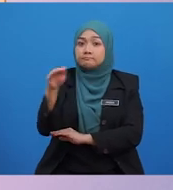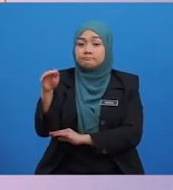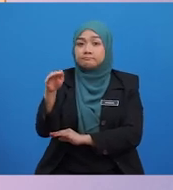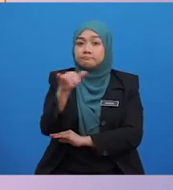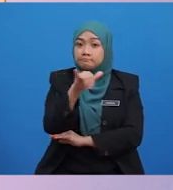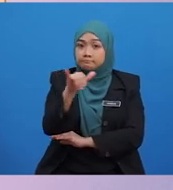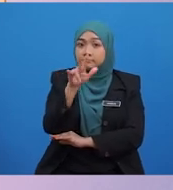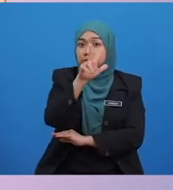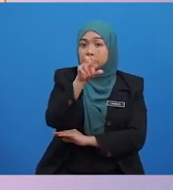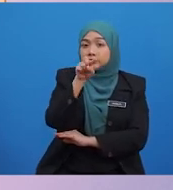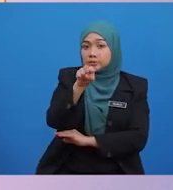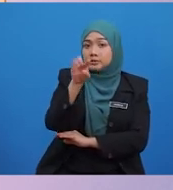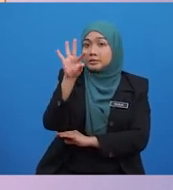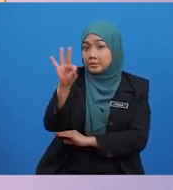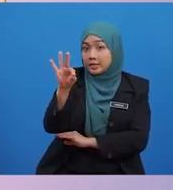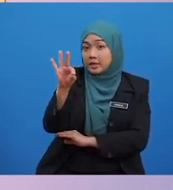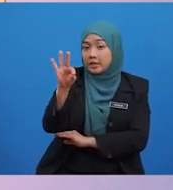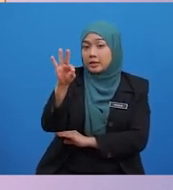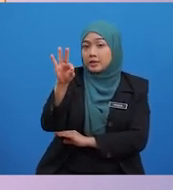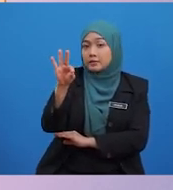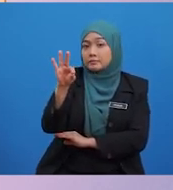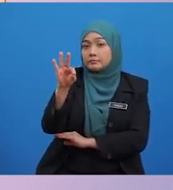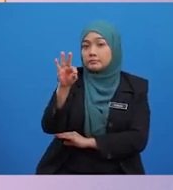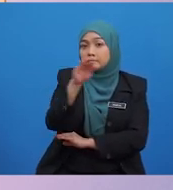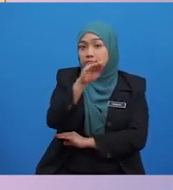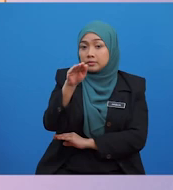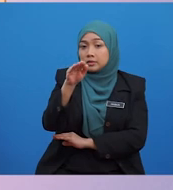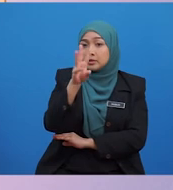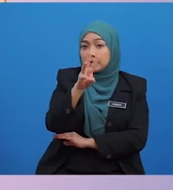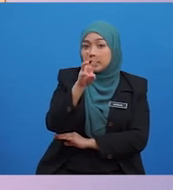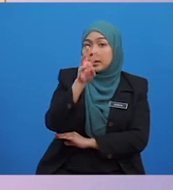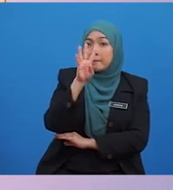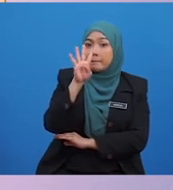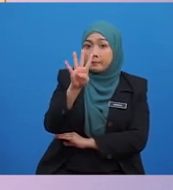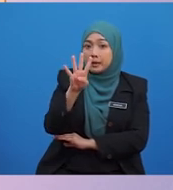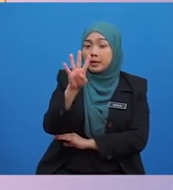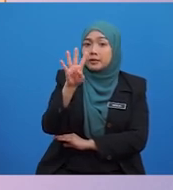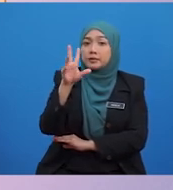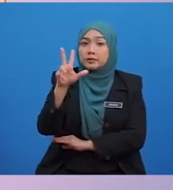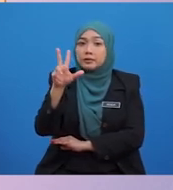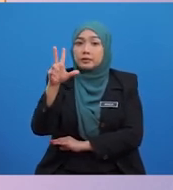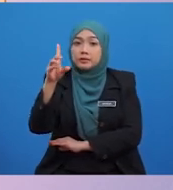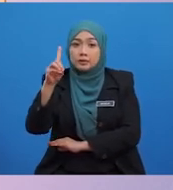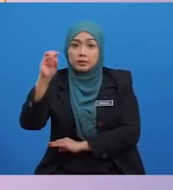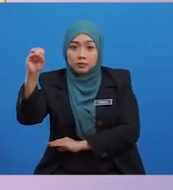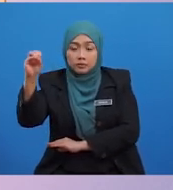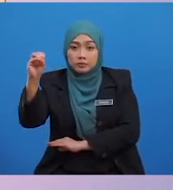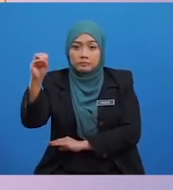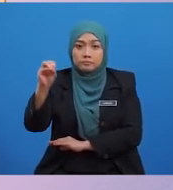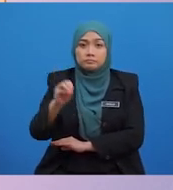43 Dajjal apakah nilai sudut B murid-murid ya sudut B =